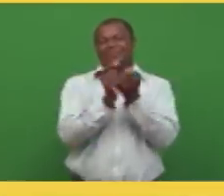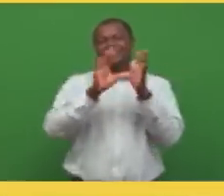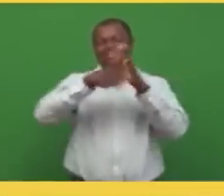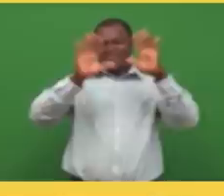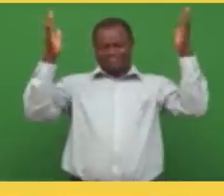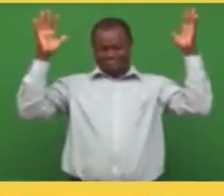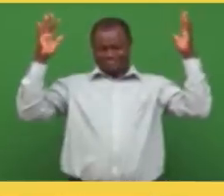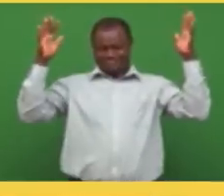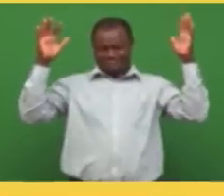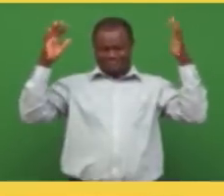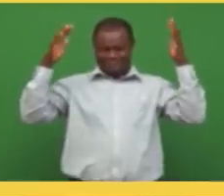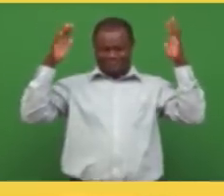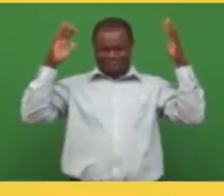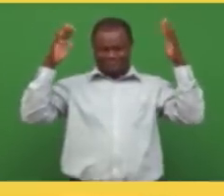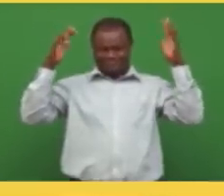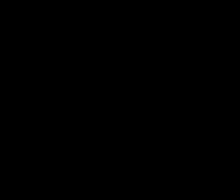muchikamu chinotera.